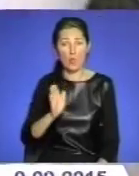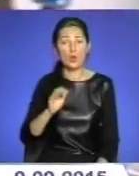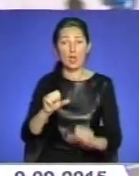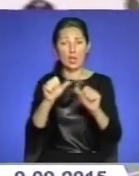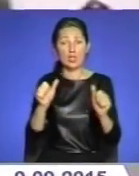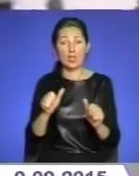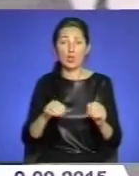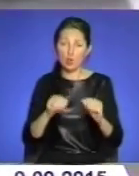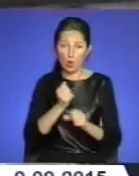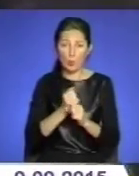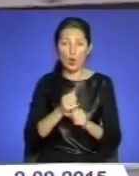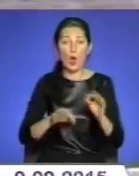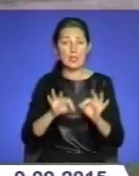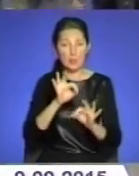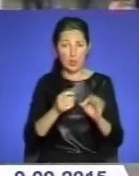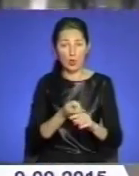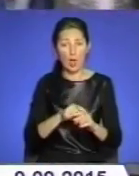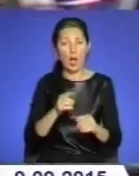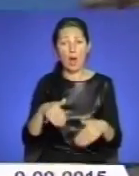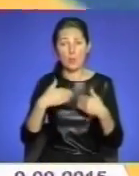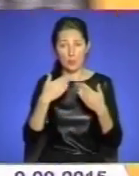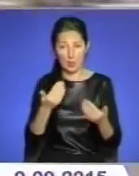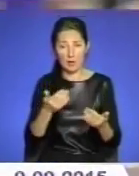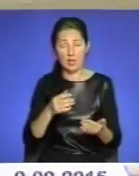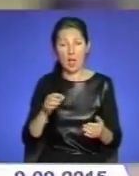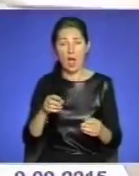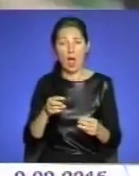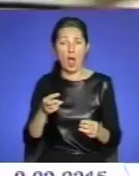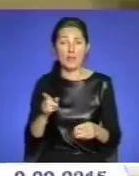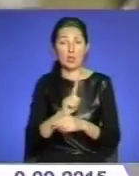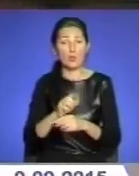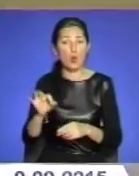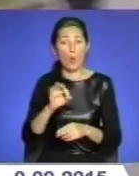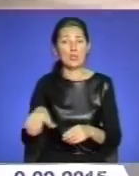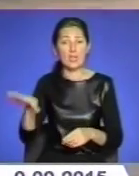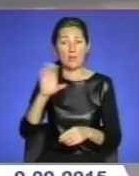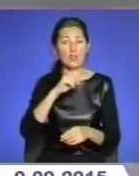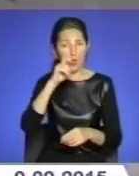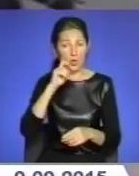яка представлятиме Тернопільську область на всеукраїнських змаганнях з пожежно-прикладного спорту.